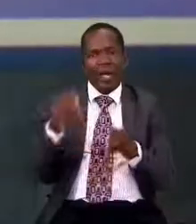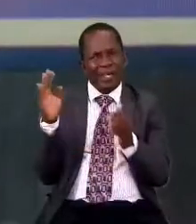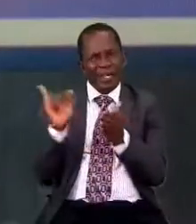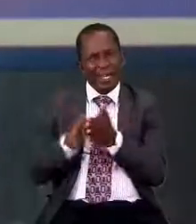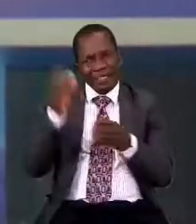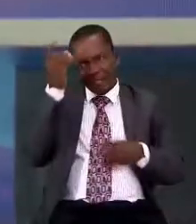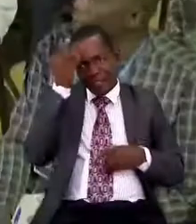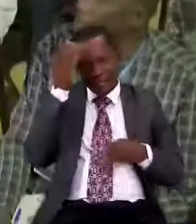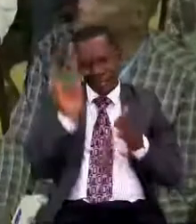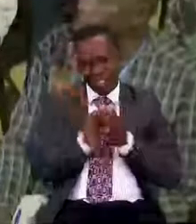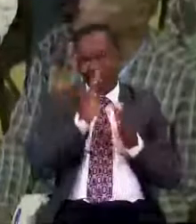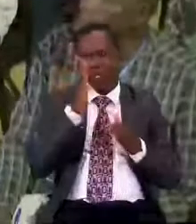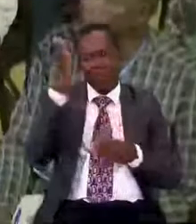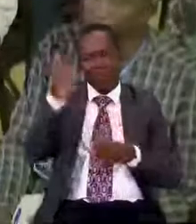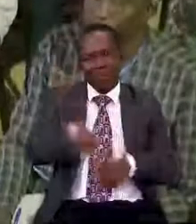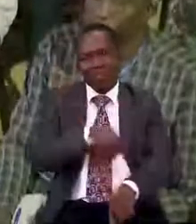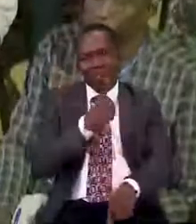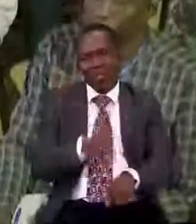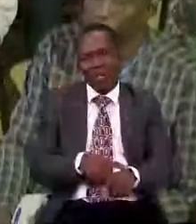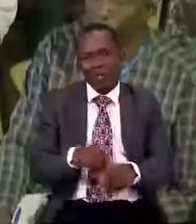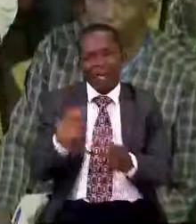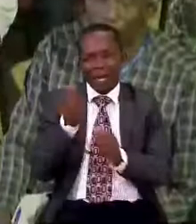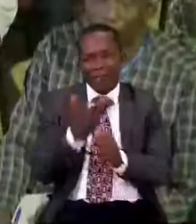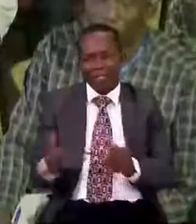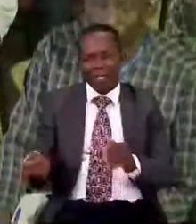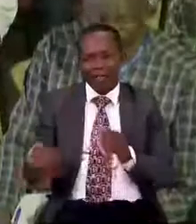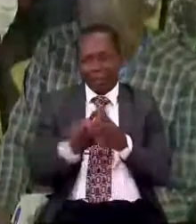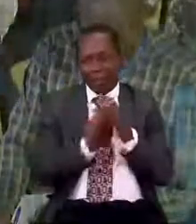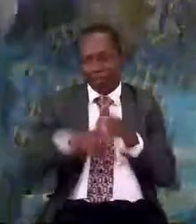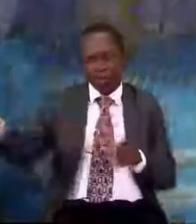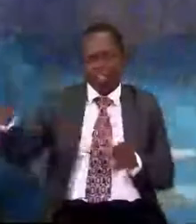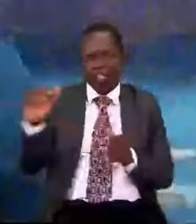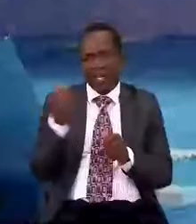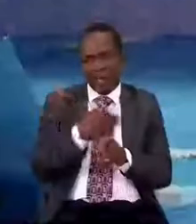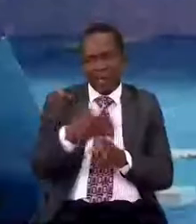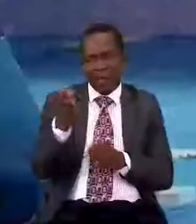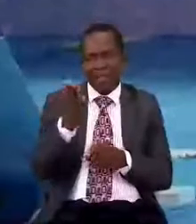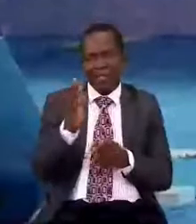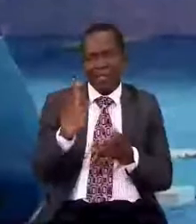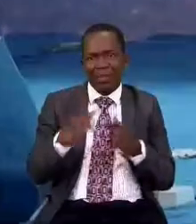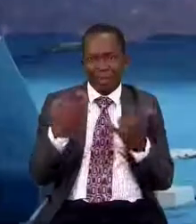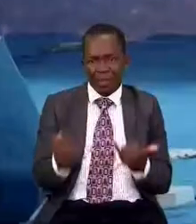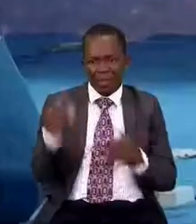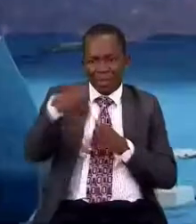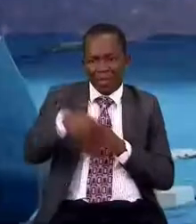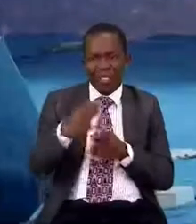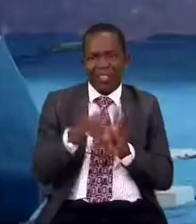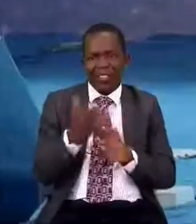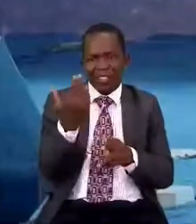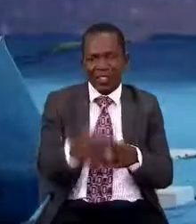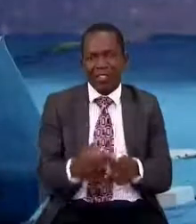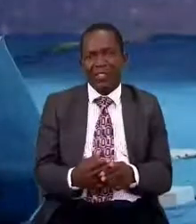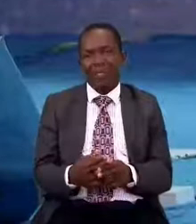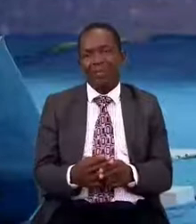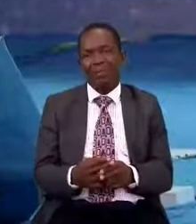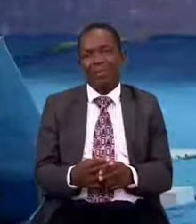chose disparaîtra ce jour au nom de Jésus-Christ. Allons au verset 8.